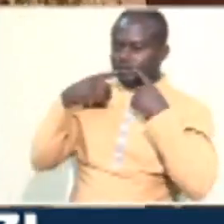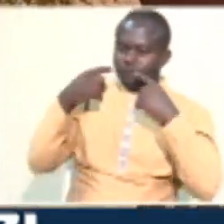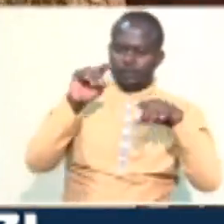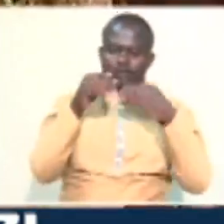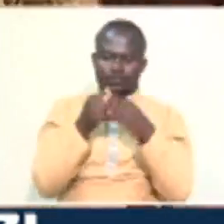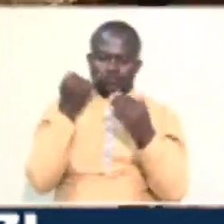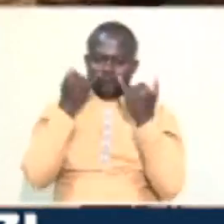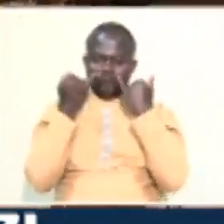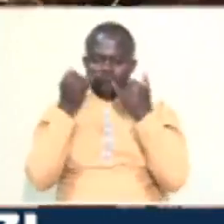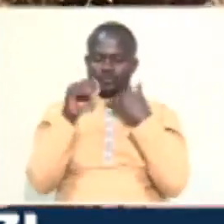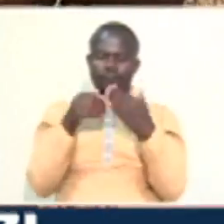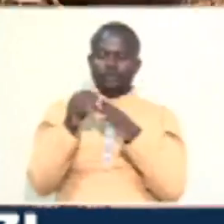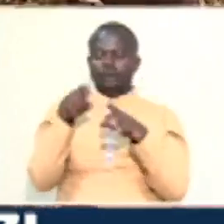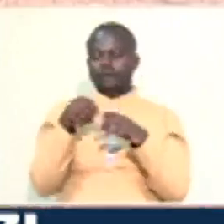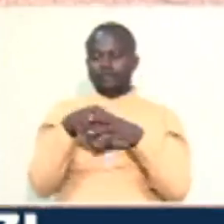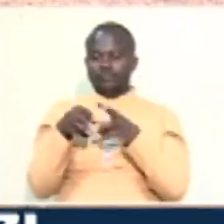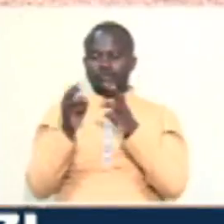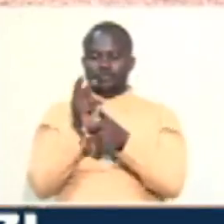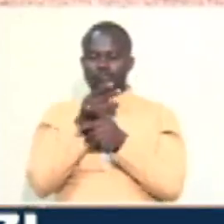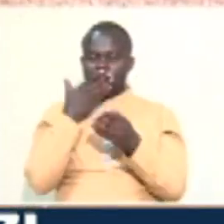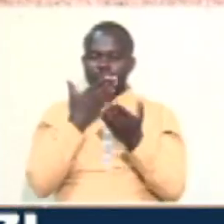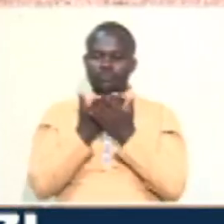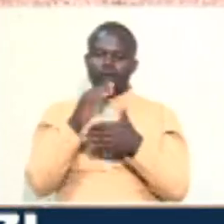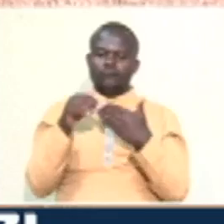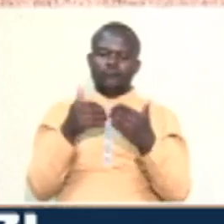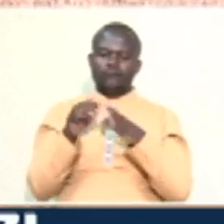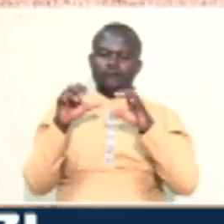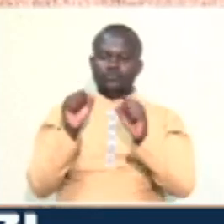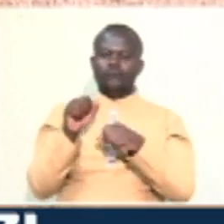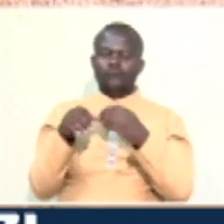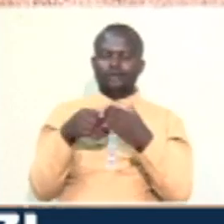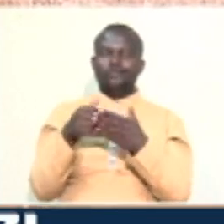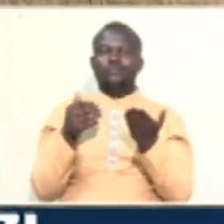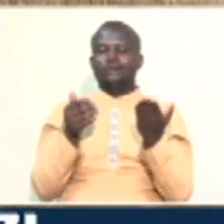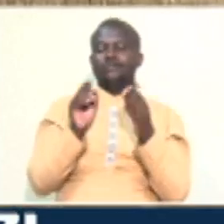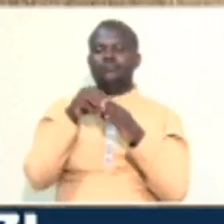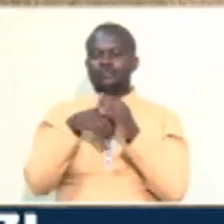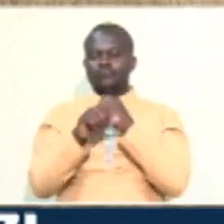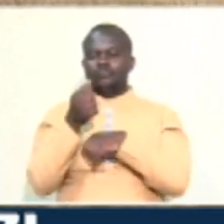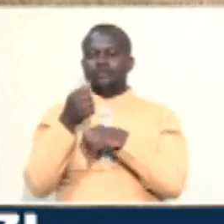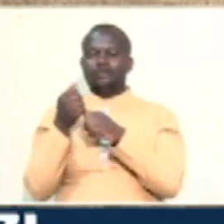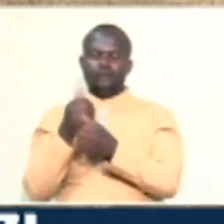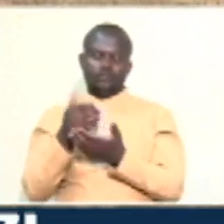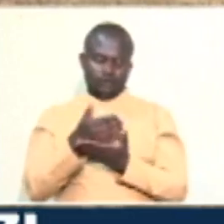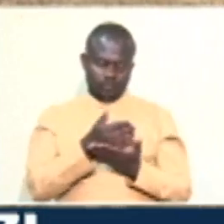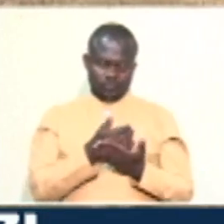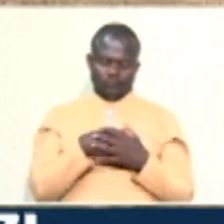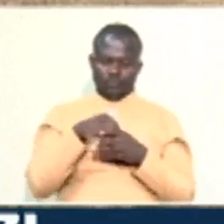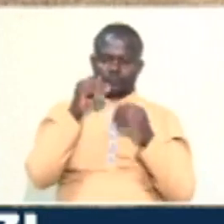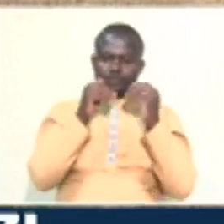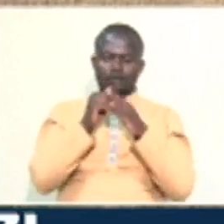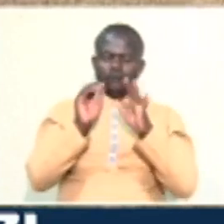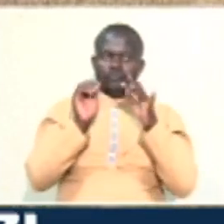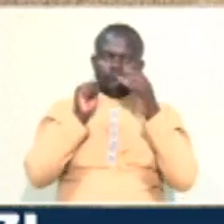habonetse umusaruro hakenewe uburyo bwo kuwubungabunga no kufata neza, abahinzi bakitabira ibikorwa byo kwizigamira mu rwego rwo kwirinda